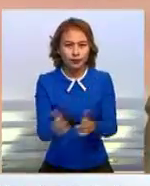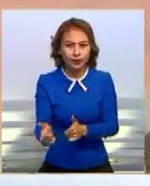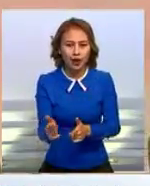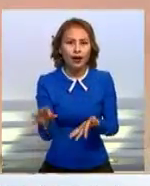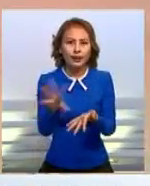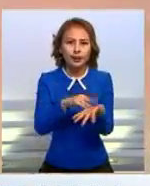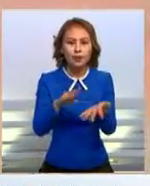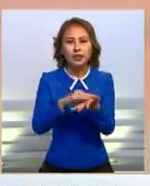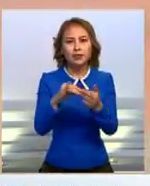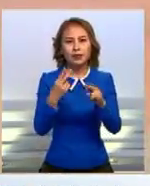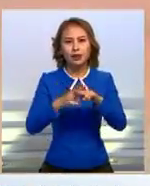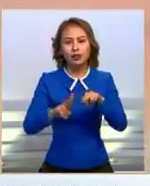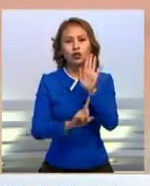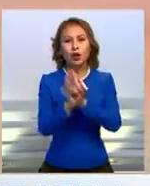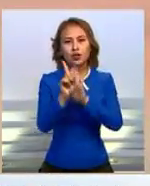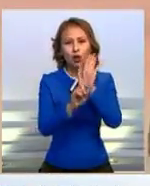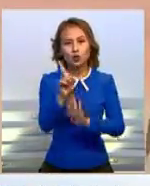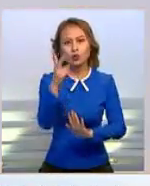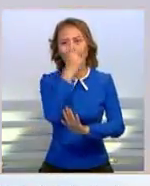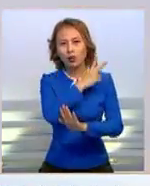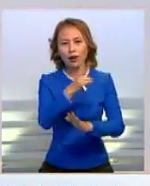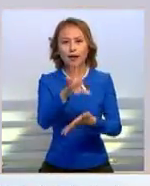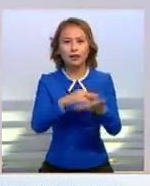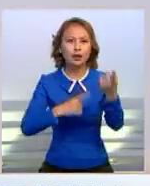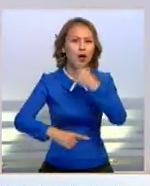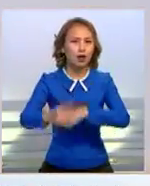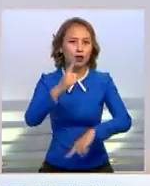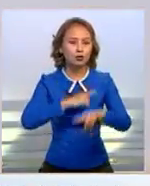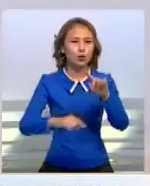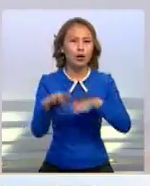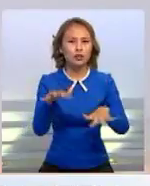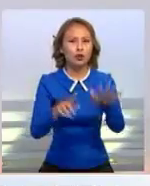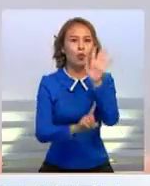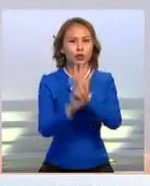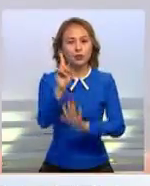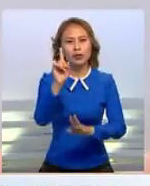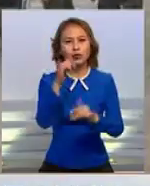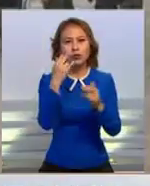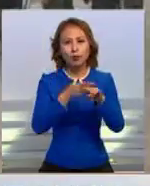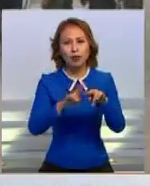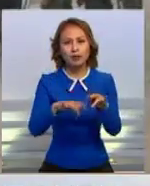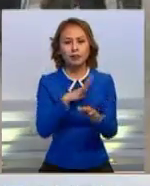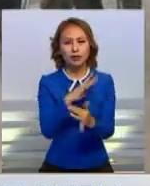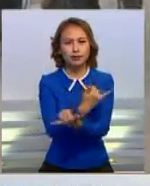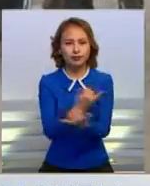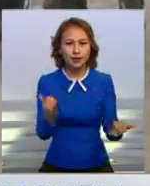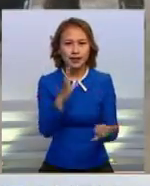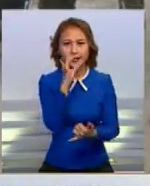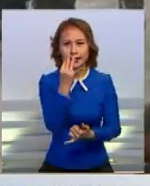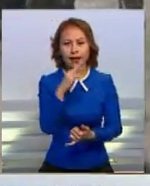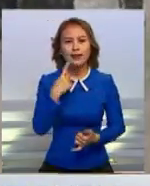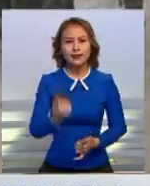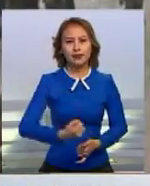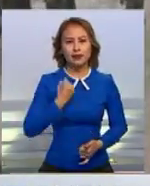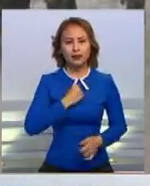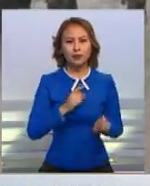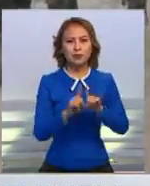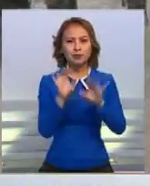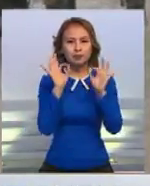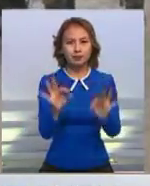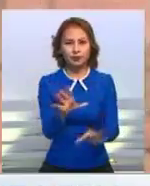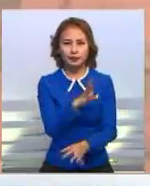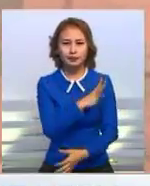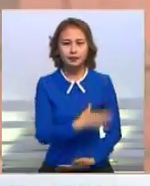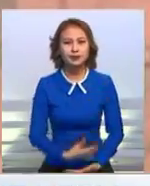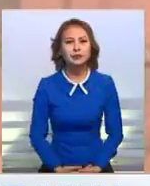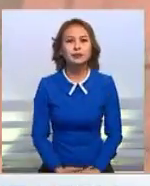асырылды. Алайда бастапқыда шаһардан қашқан содырлар қайта шабуылға шығып, оны тартып алған. Бұл мәліметті Сирия әскерлері де